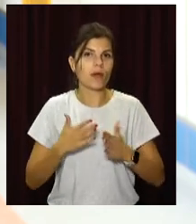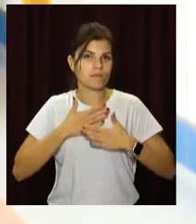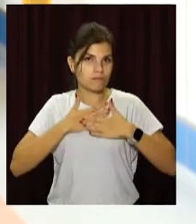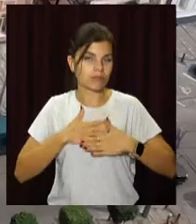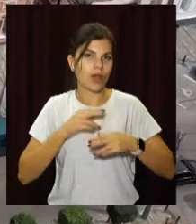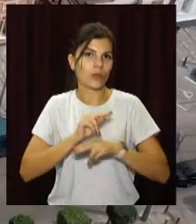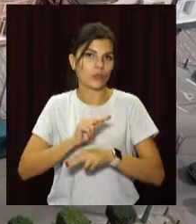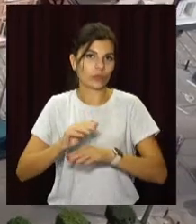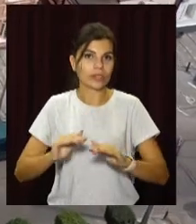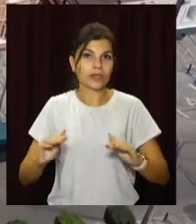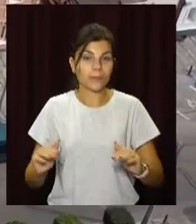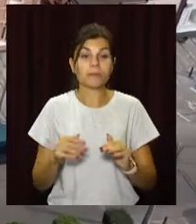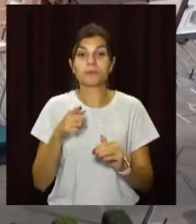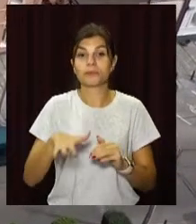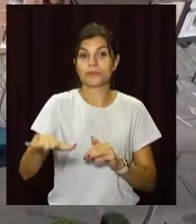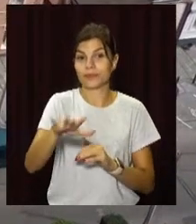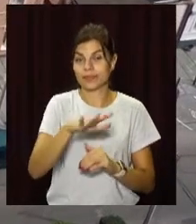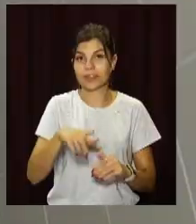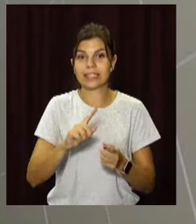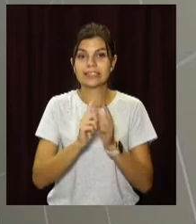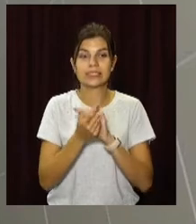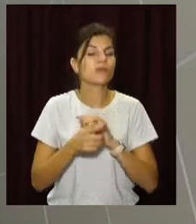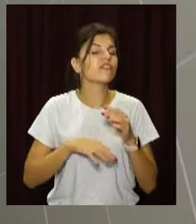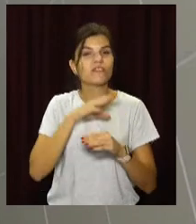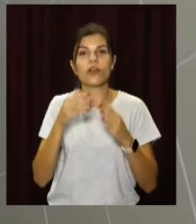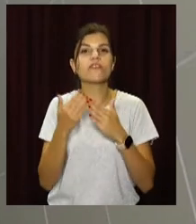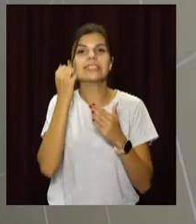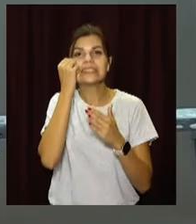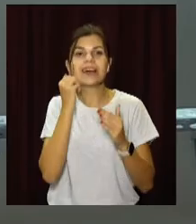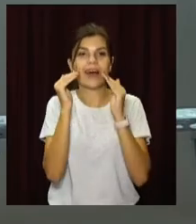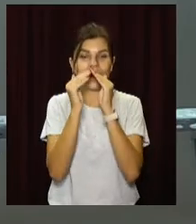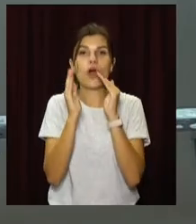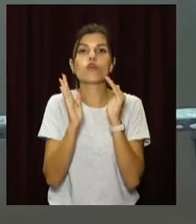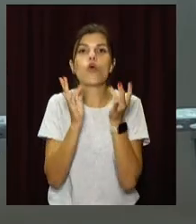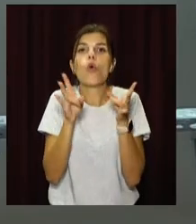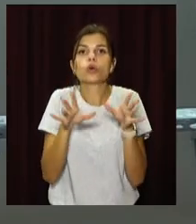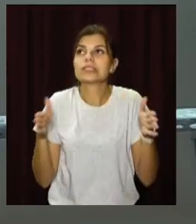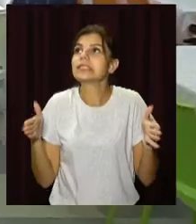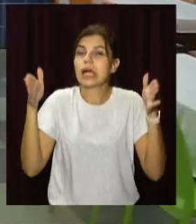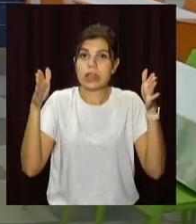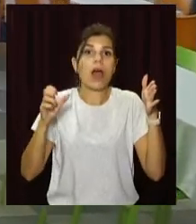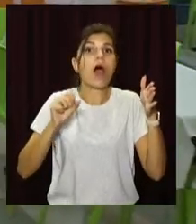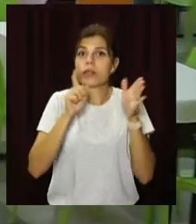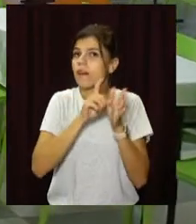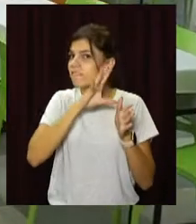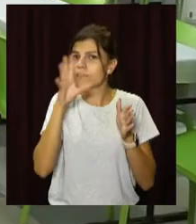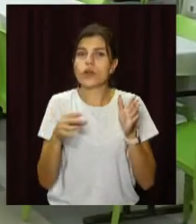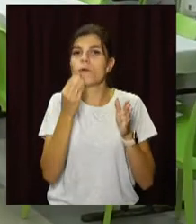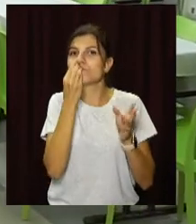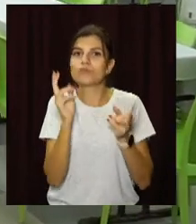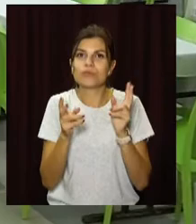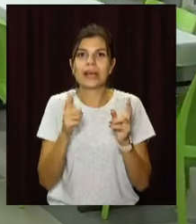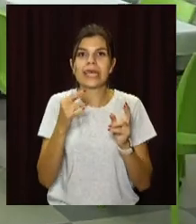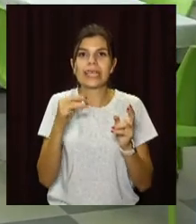навчати дітей. У навчальному закладі замінили усе. Від старої будівлі залишили лише стіни. Повністю оновили харчоблок